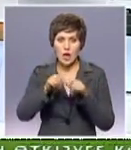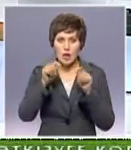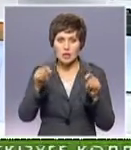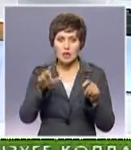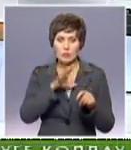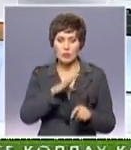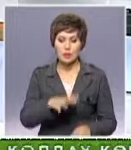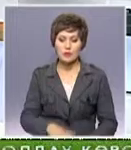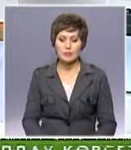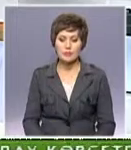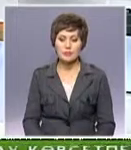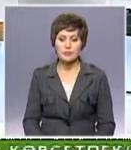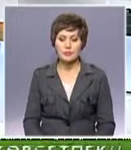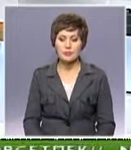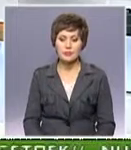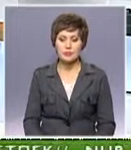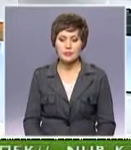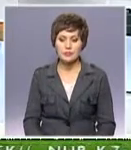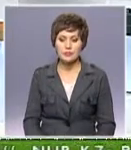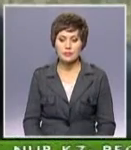болады.